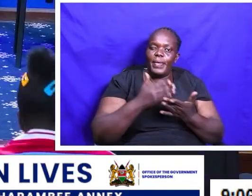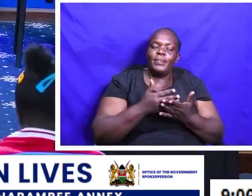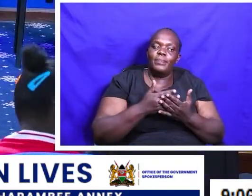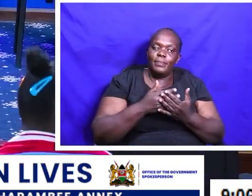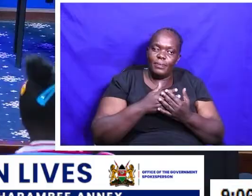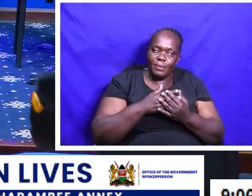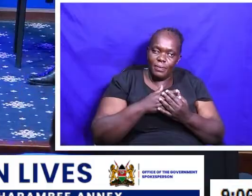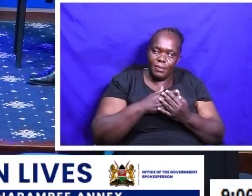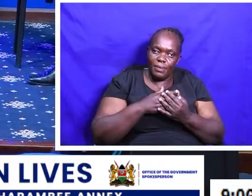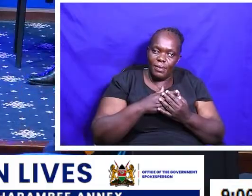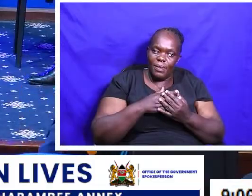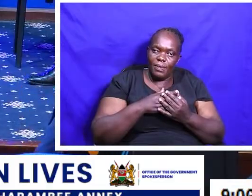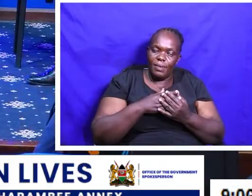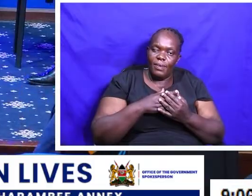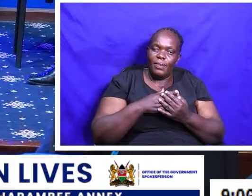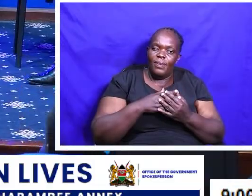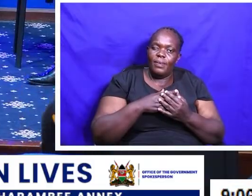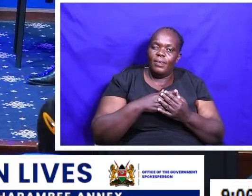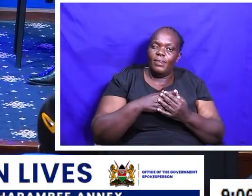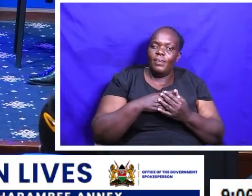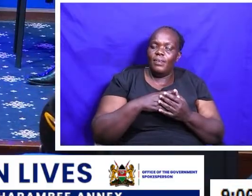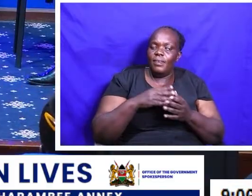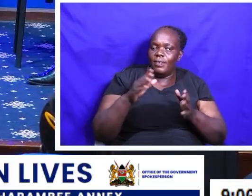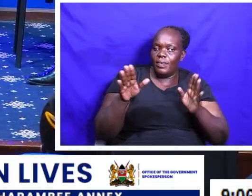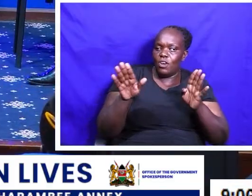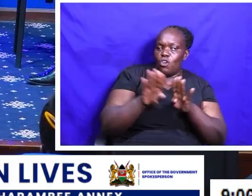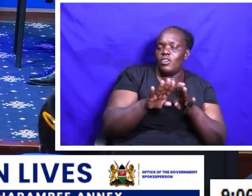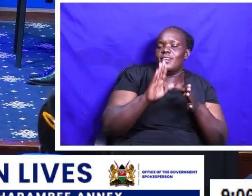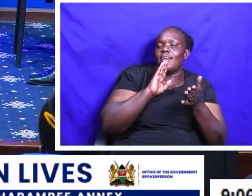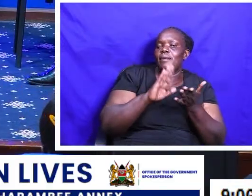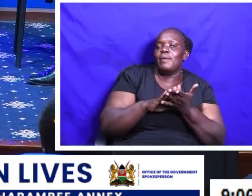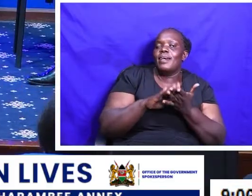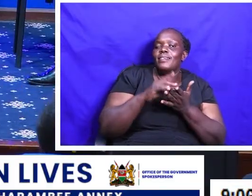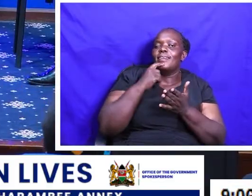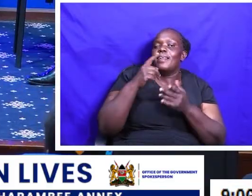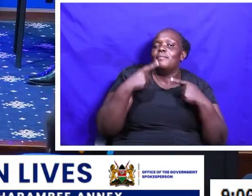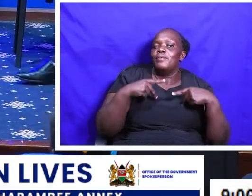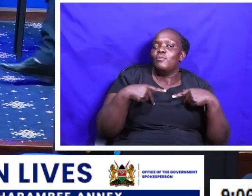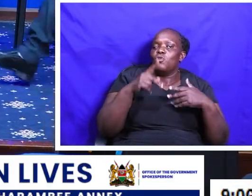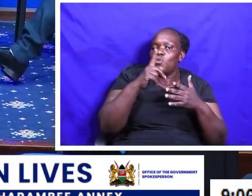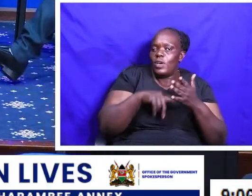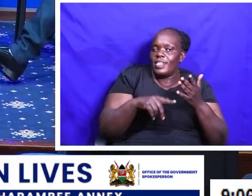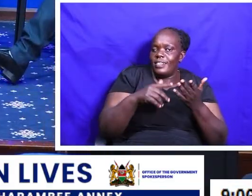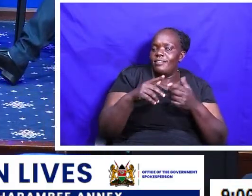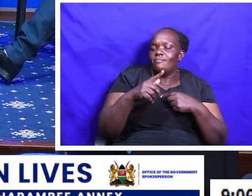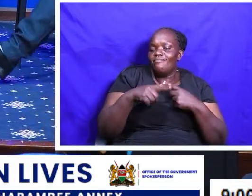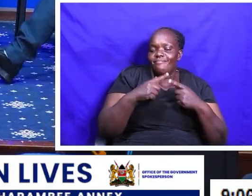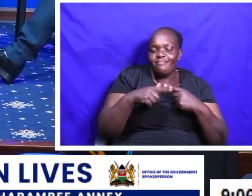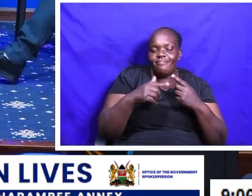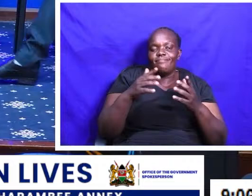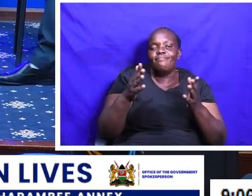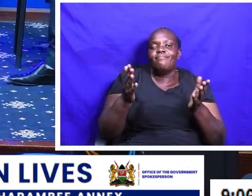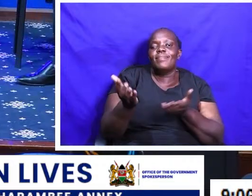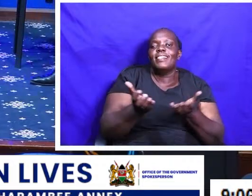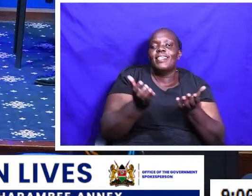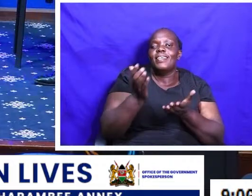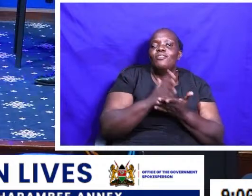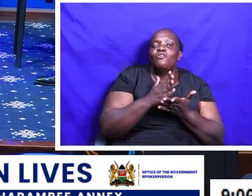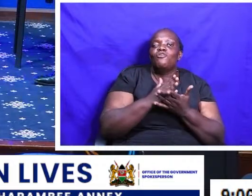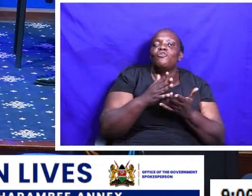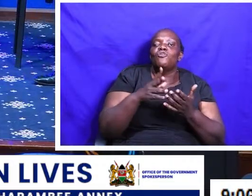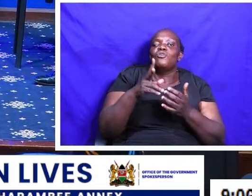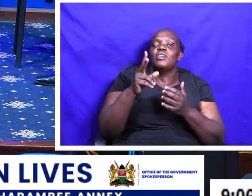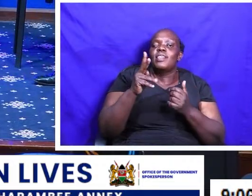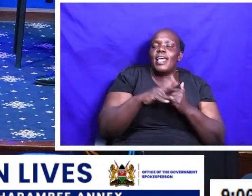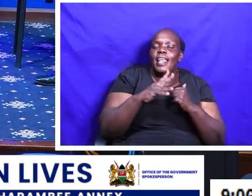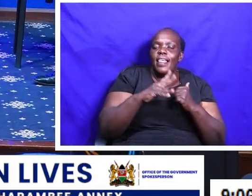I think tuje kwako Mr. Ndekei, your closing remarks, na uambie watu wataingiaje kwa hii biashara, because we have still a deficit